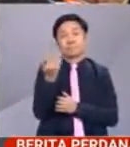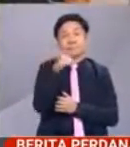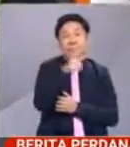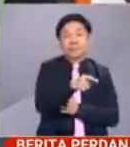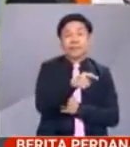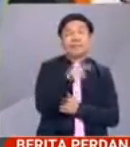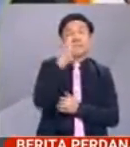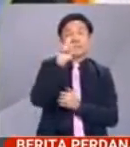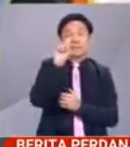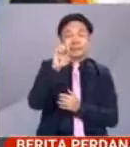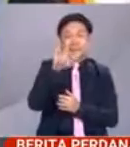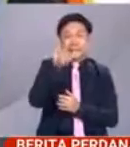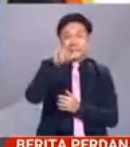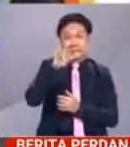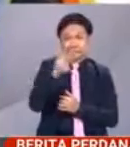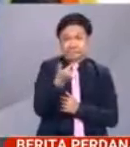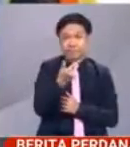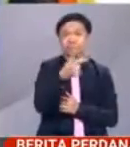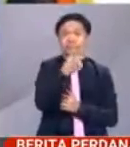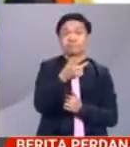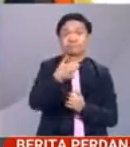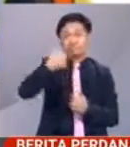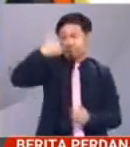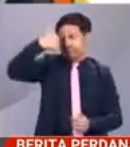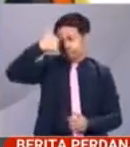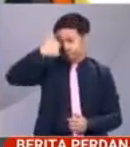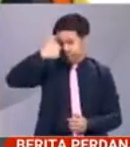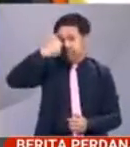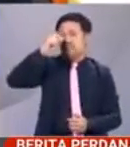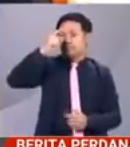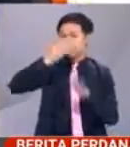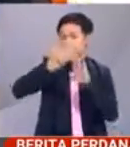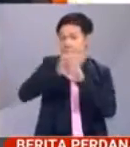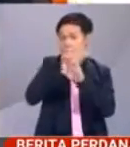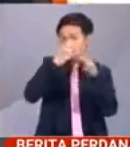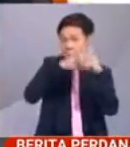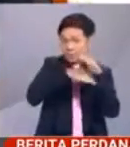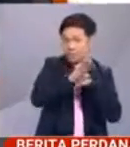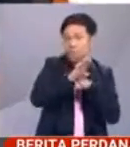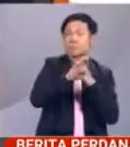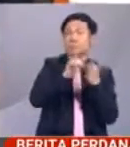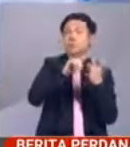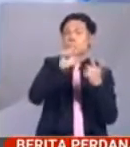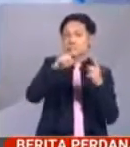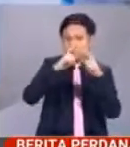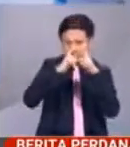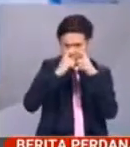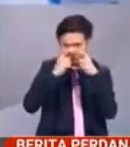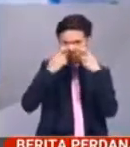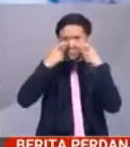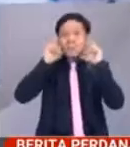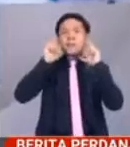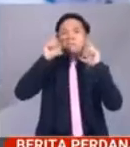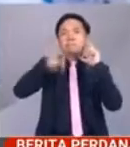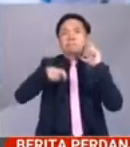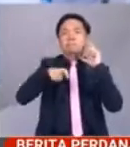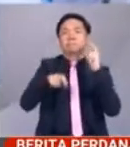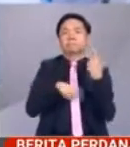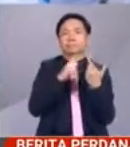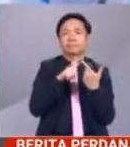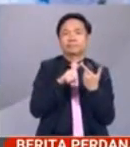kekal selayang, suhu badan setiap pelanggan diambil sebelum memasuki pasar dan wajib memakai pelitup muka untuk berada di premis